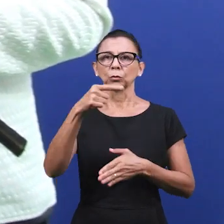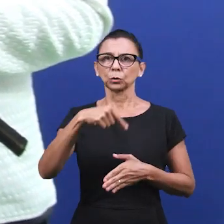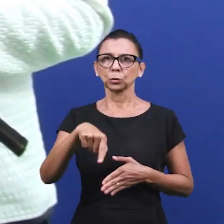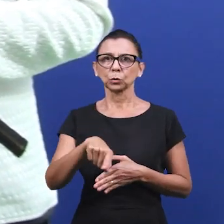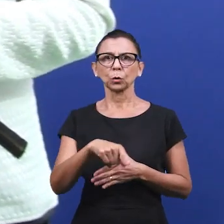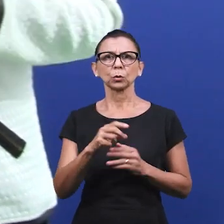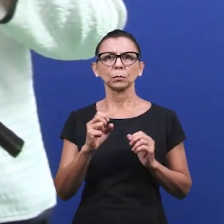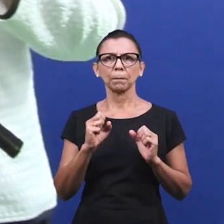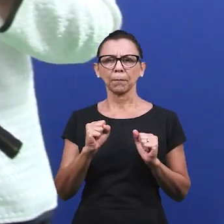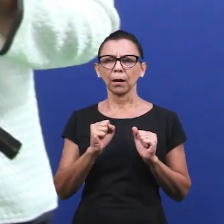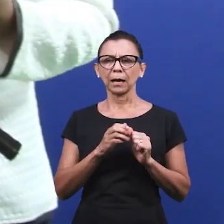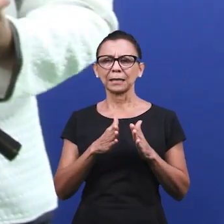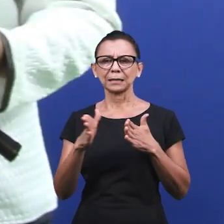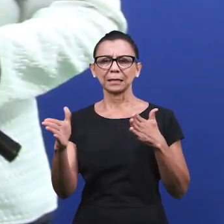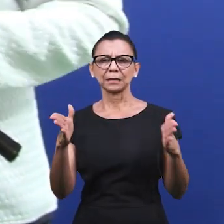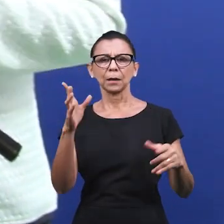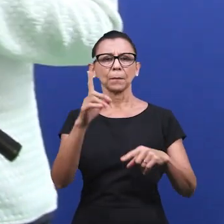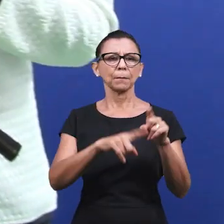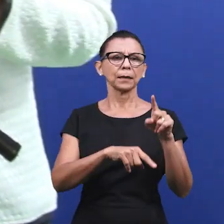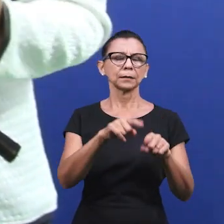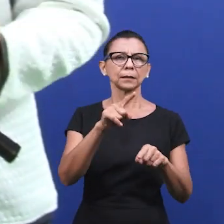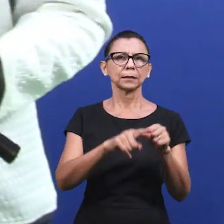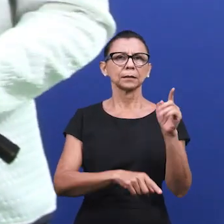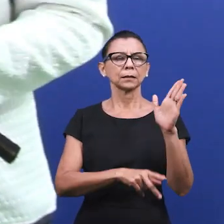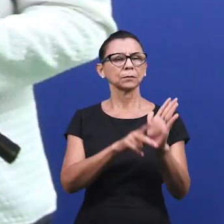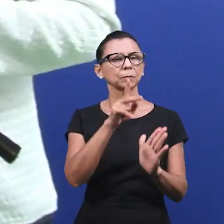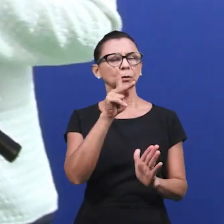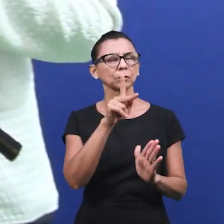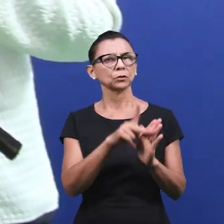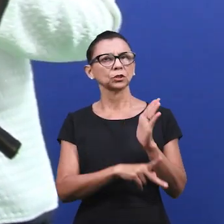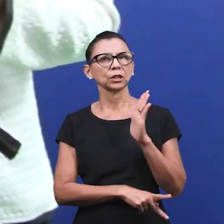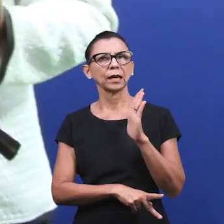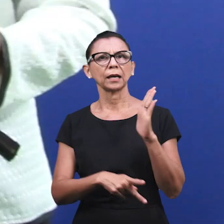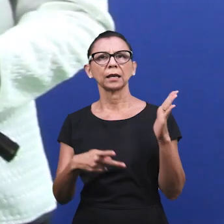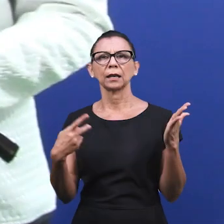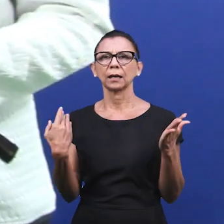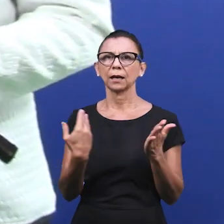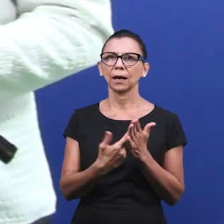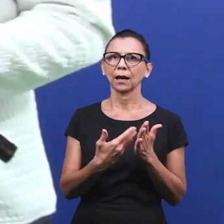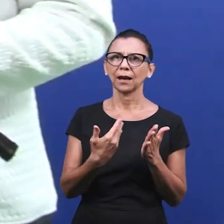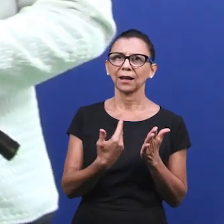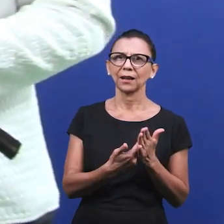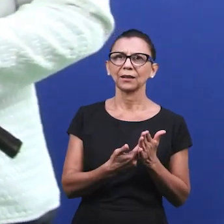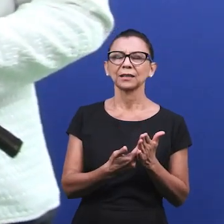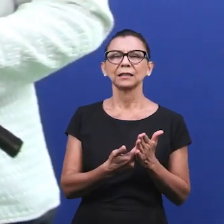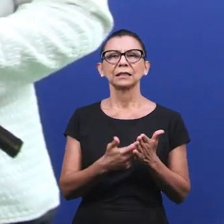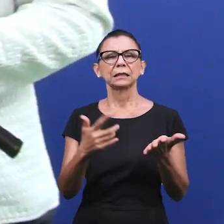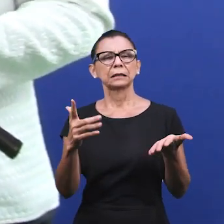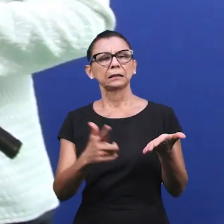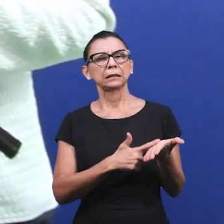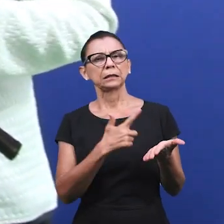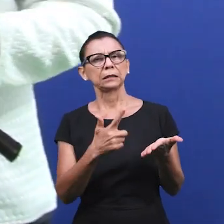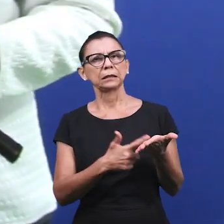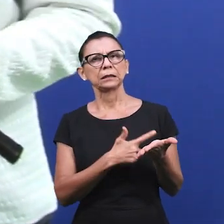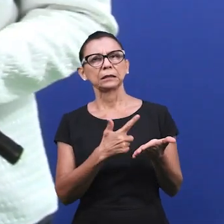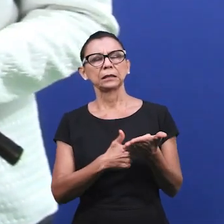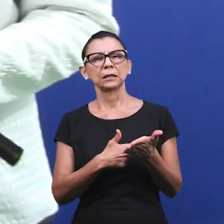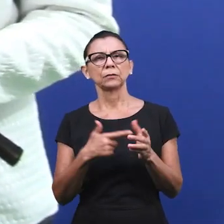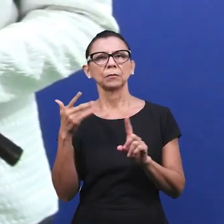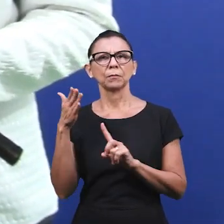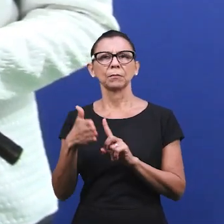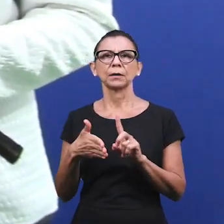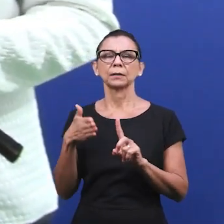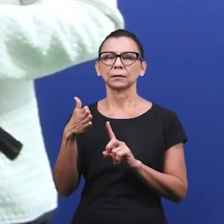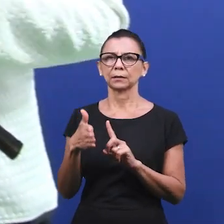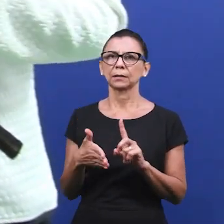donc donner accès à tous au matériel, au projet, matériaux, projets,